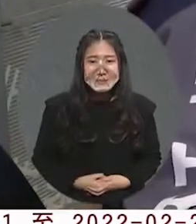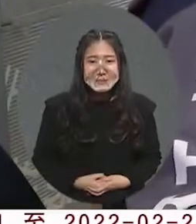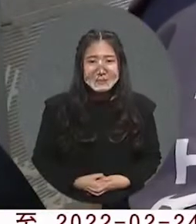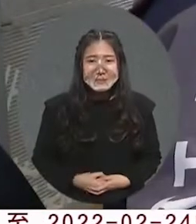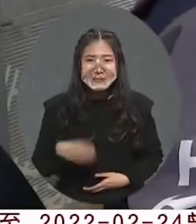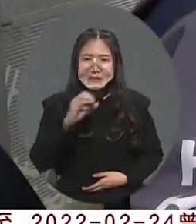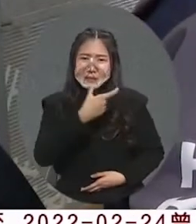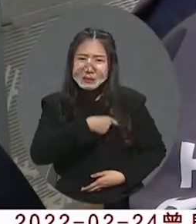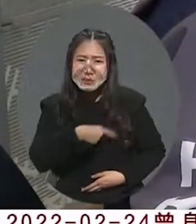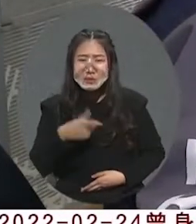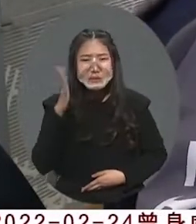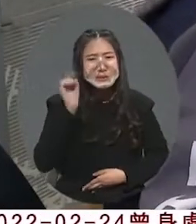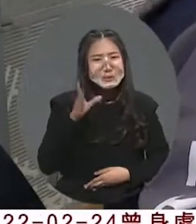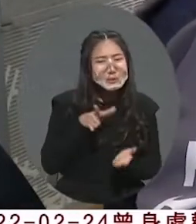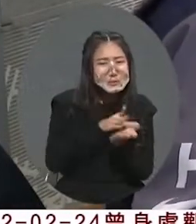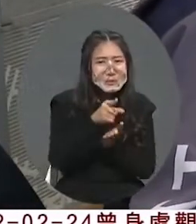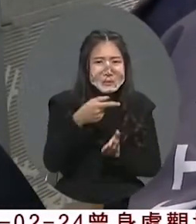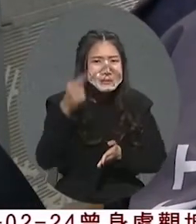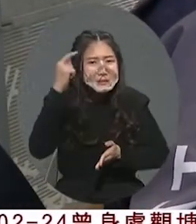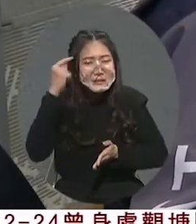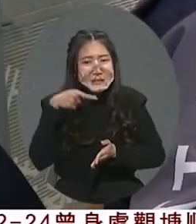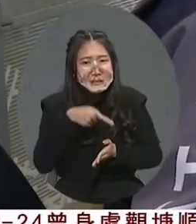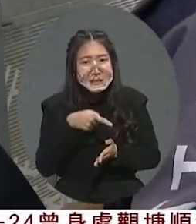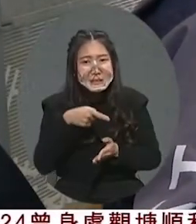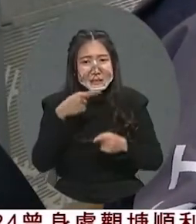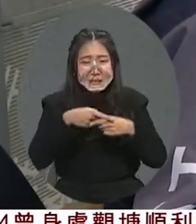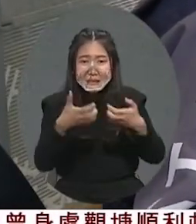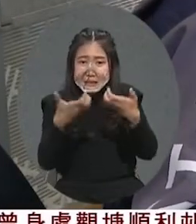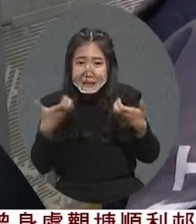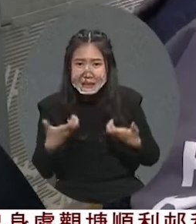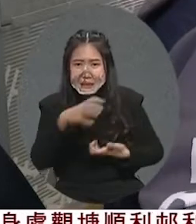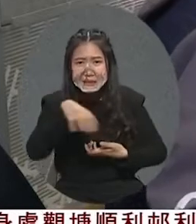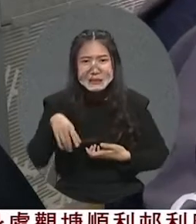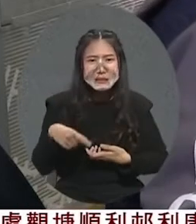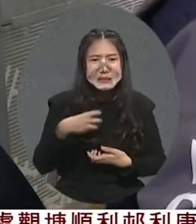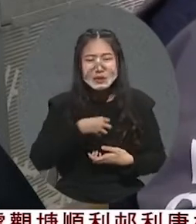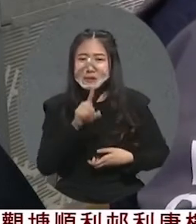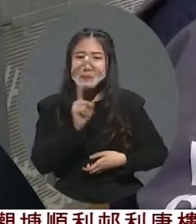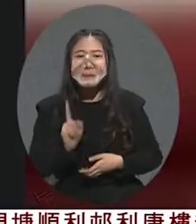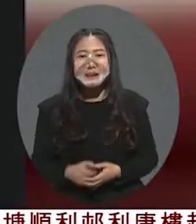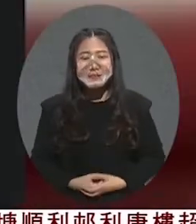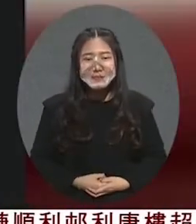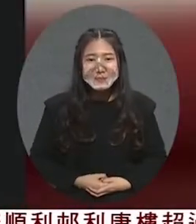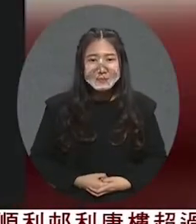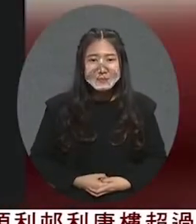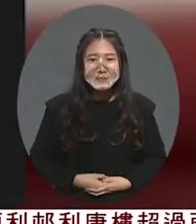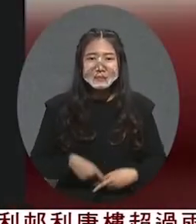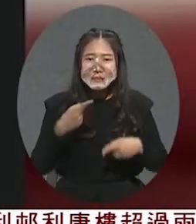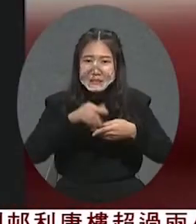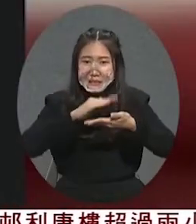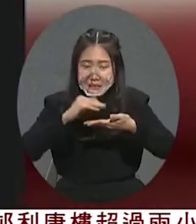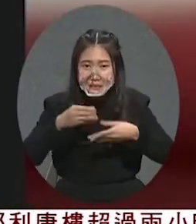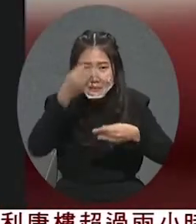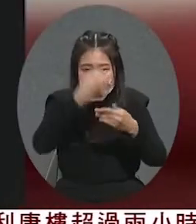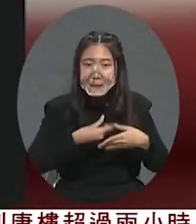議員啊，咁酒店業方面，你就你所知，佢哋對於做隔離設施嘅意向又係點樣呢？ 其實如果清晰指引俾咗酒